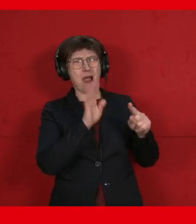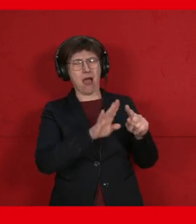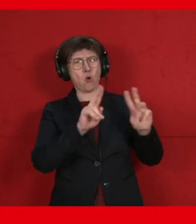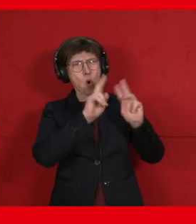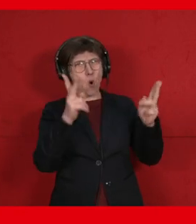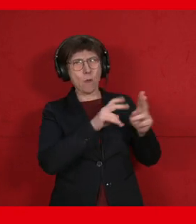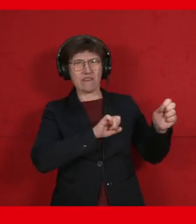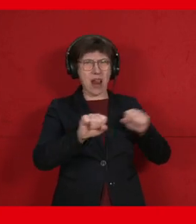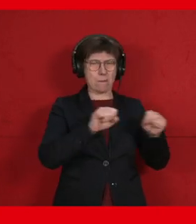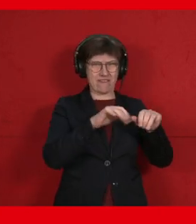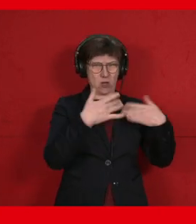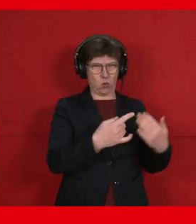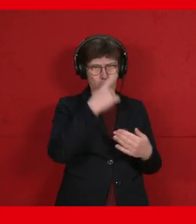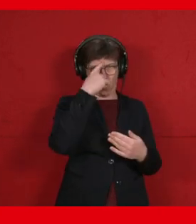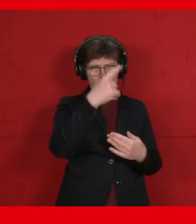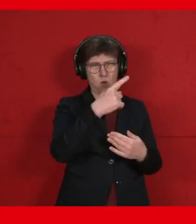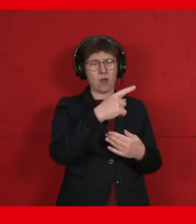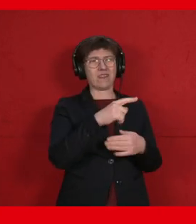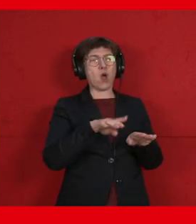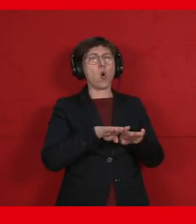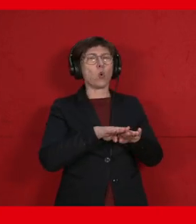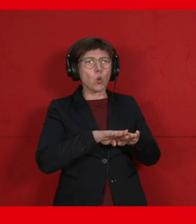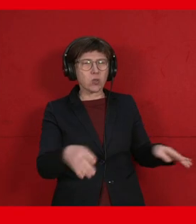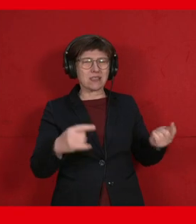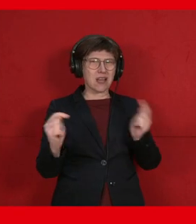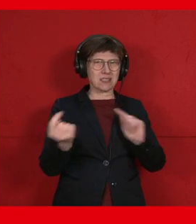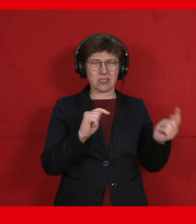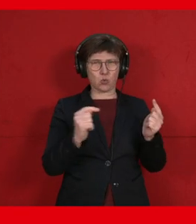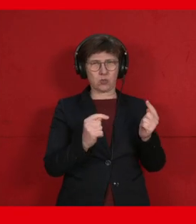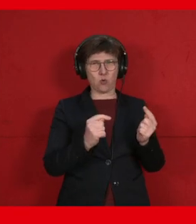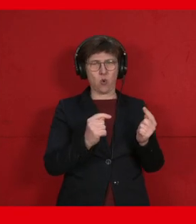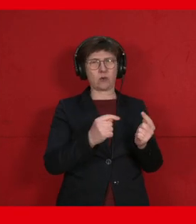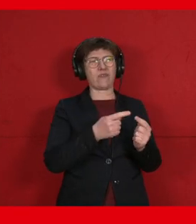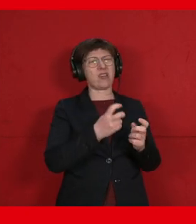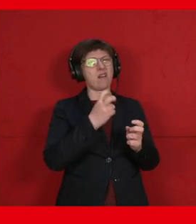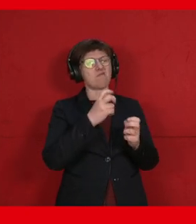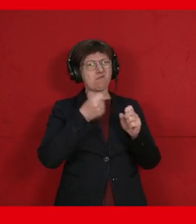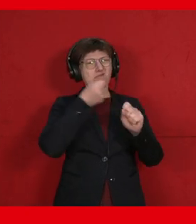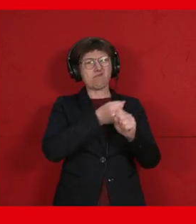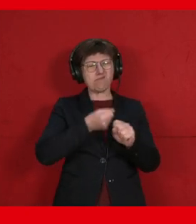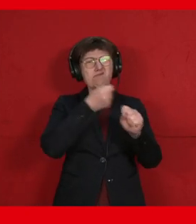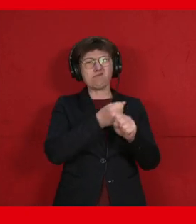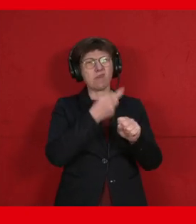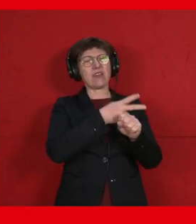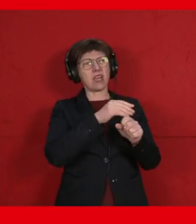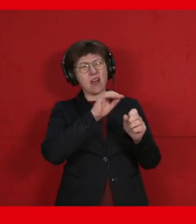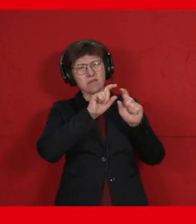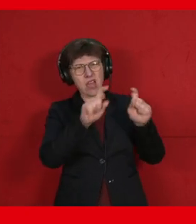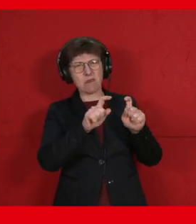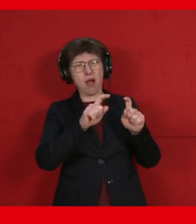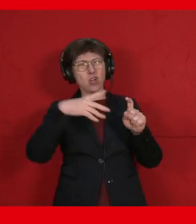der Umweltbewegung, jetzt, nachdem die Grundsatzdebatte auch am Ende durch ihr hartnäckiges